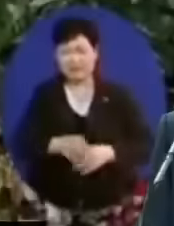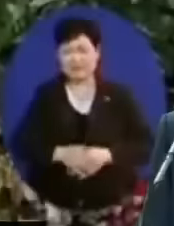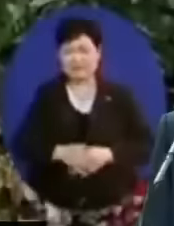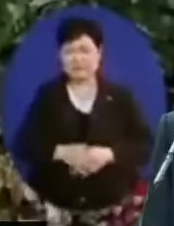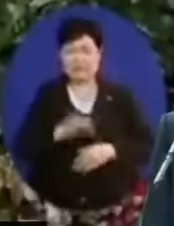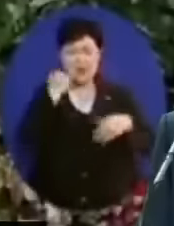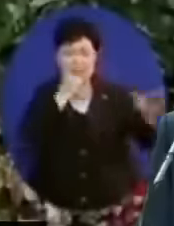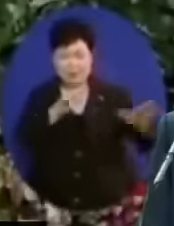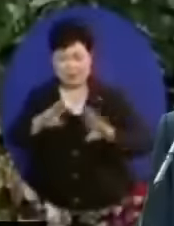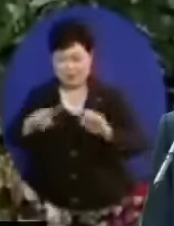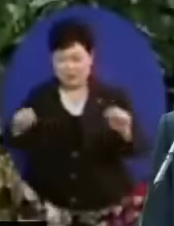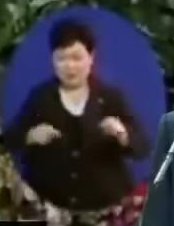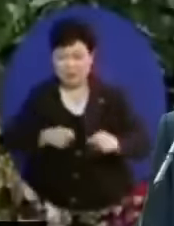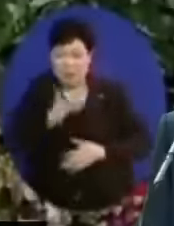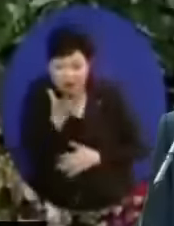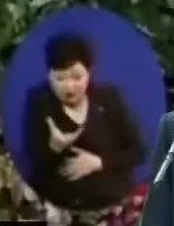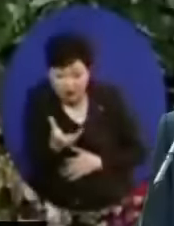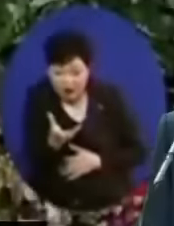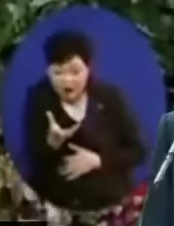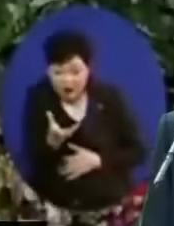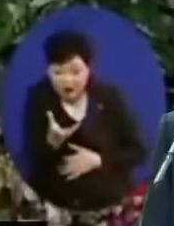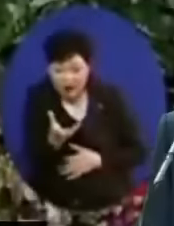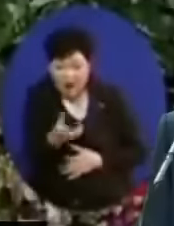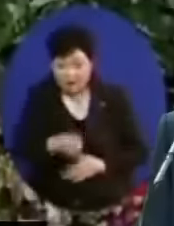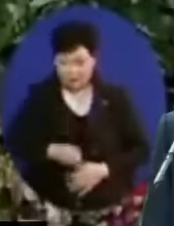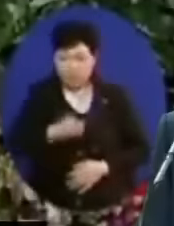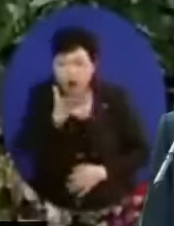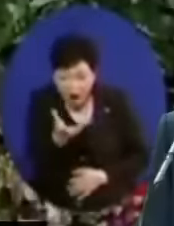해변가에 와서 웩 하고 토해버리니까